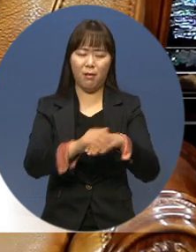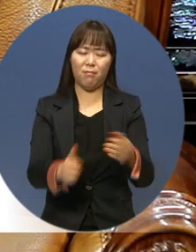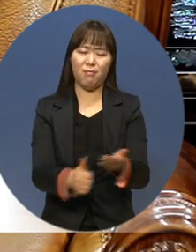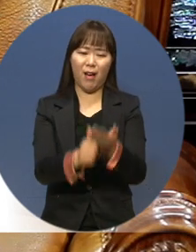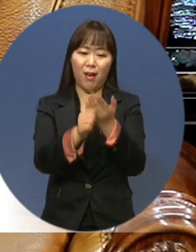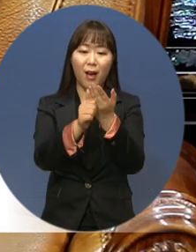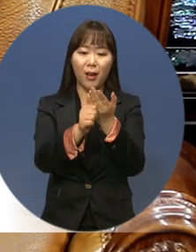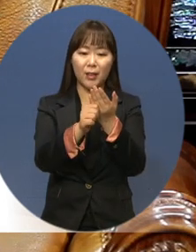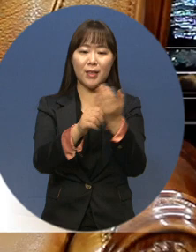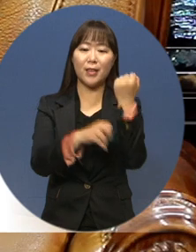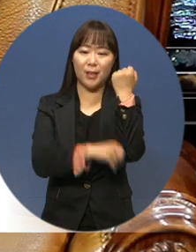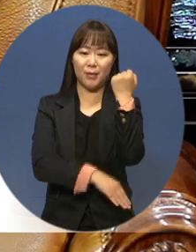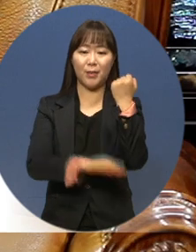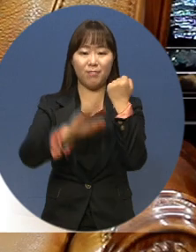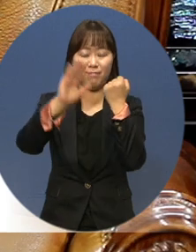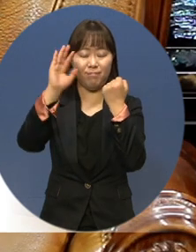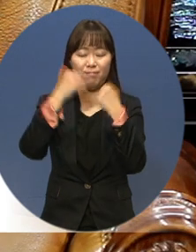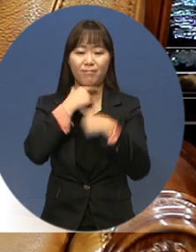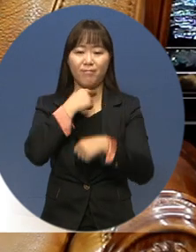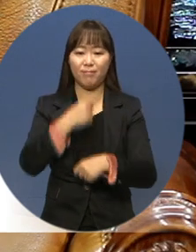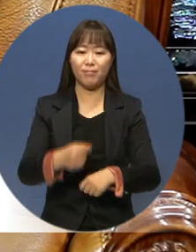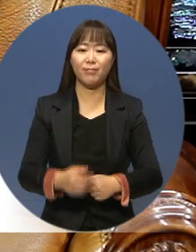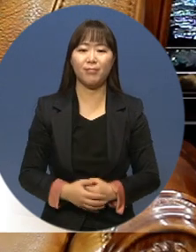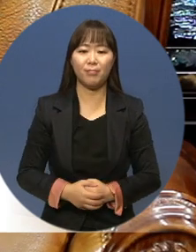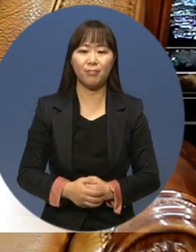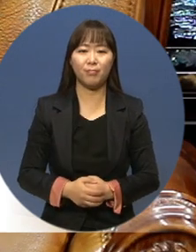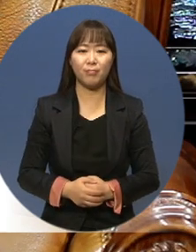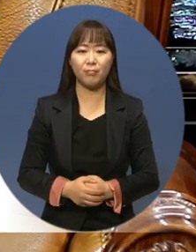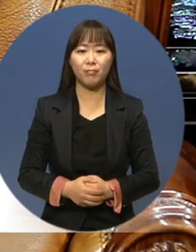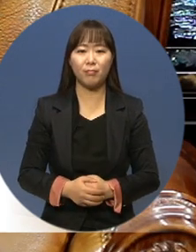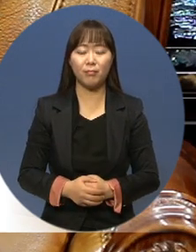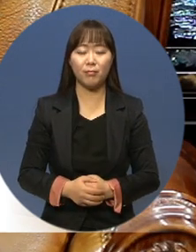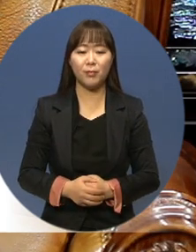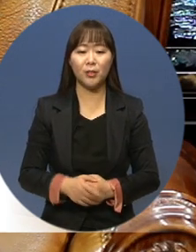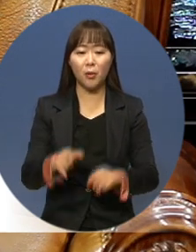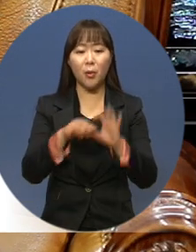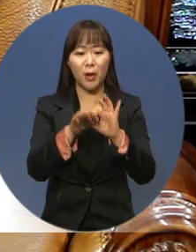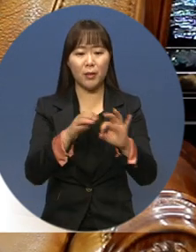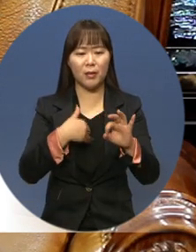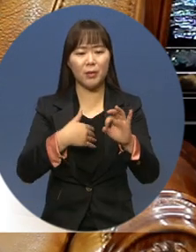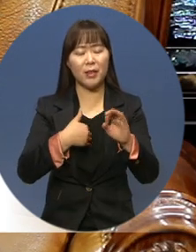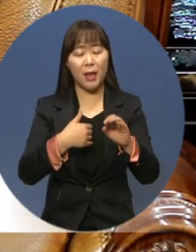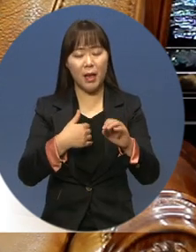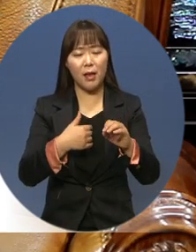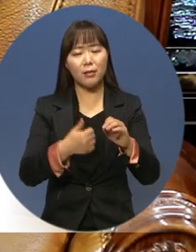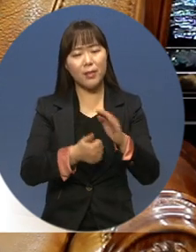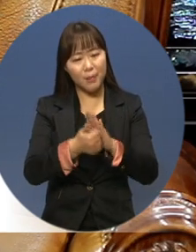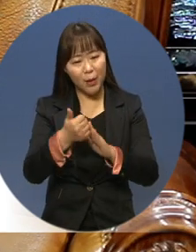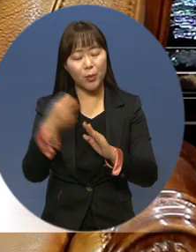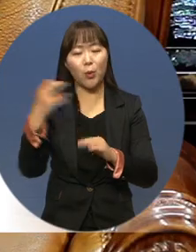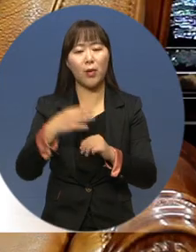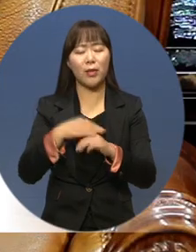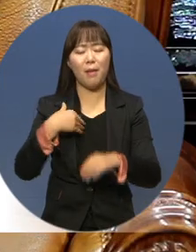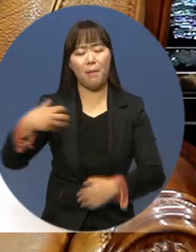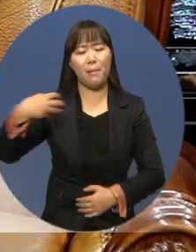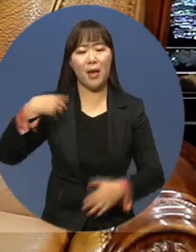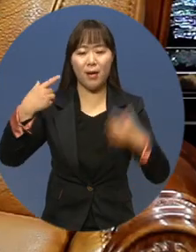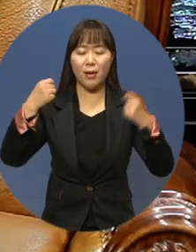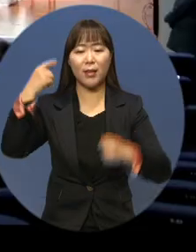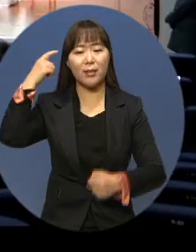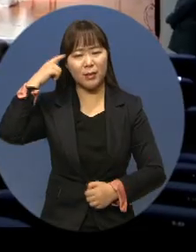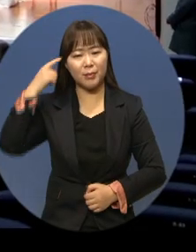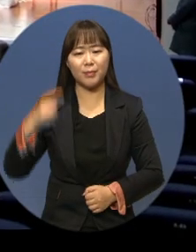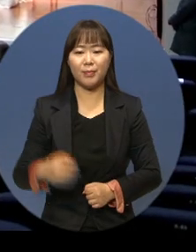수 있게끔 밑거름이 되겠습니다. 그게 내 희망이고 내 과업이라고 생각하고